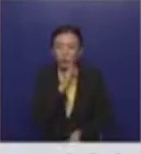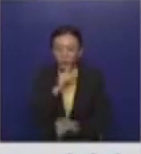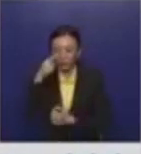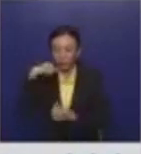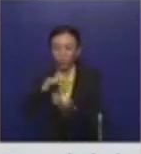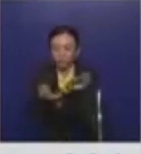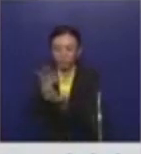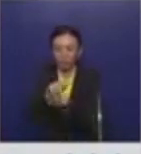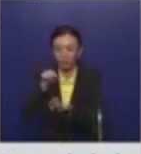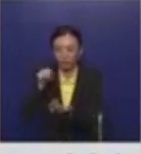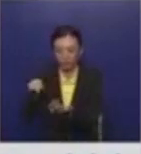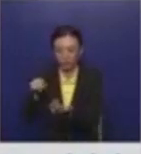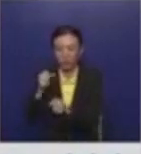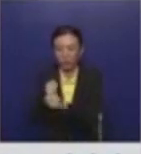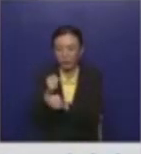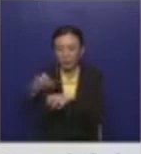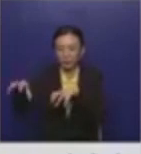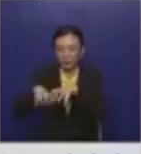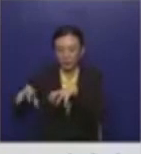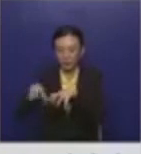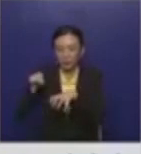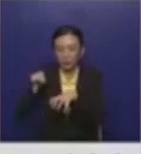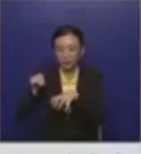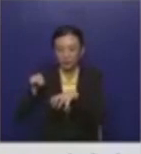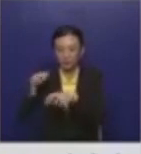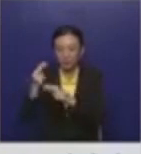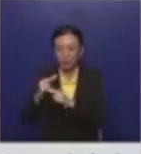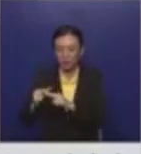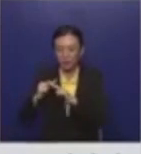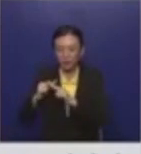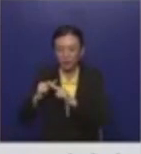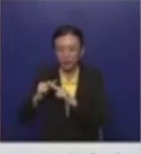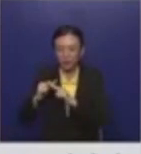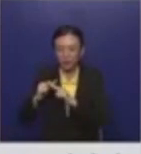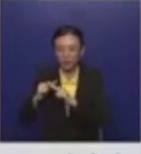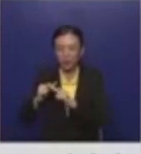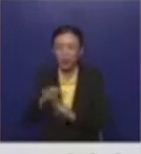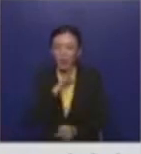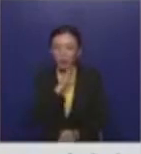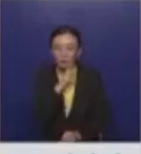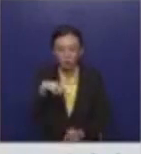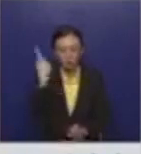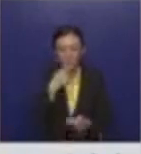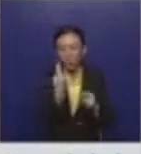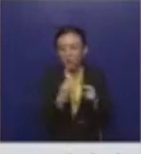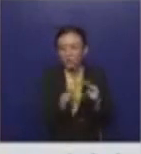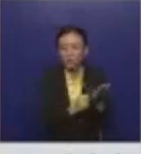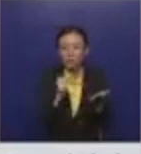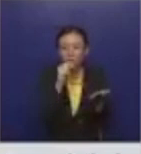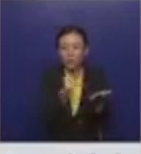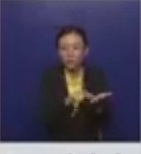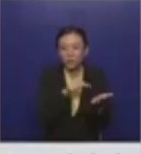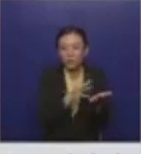งไม่ผ่านผู้ประกอบการจดทะเบียนอาจจะผ่านผู้ประกอบการที่ไม่จดทะเบียนหรือผู้ใช้บริการโดยตร